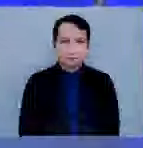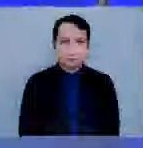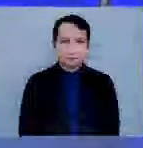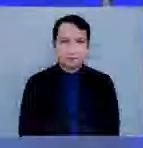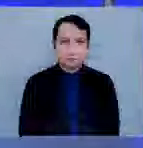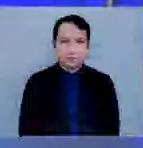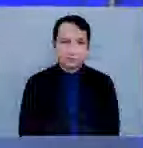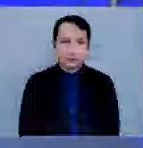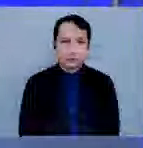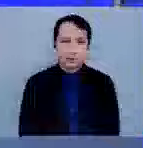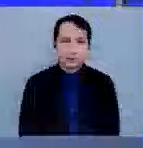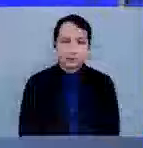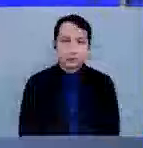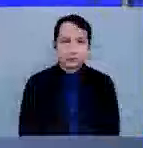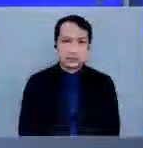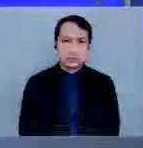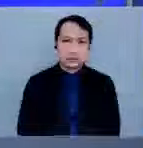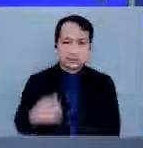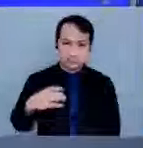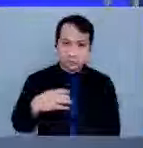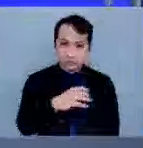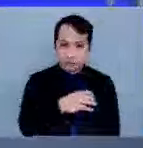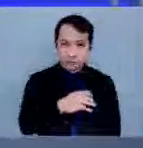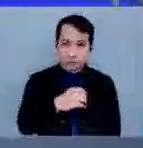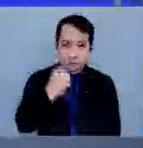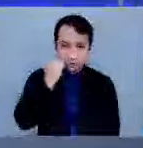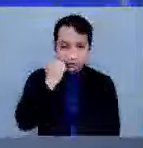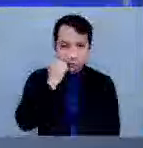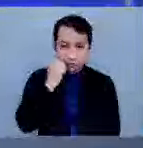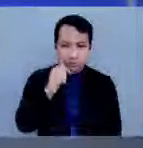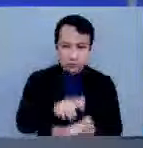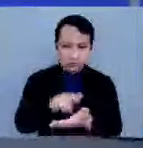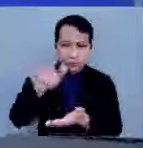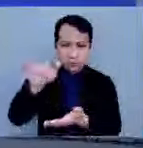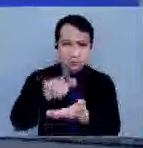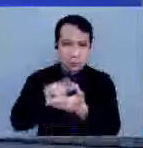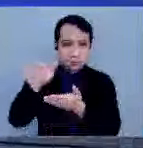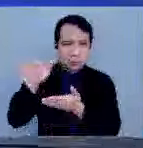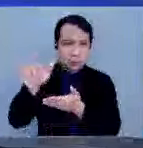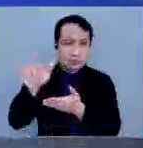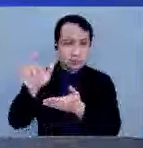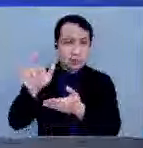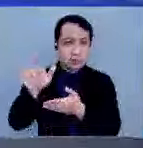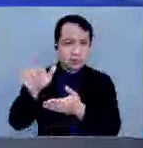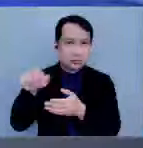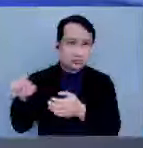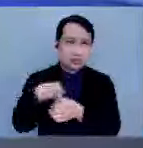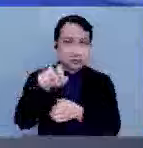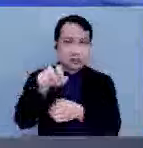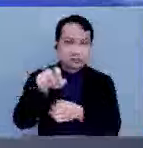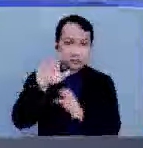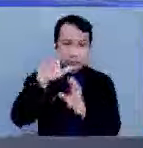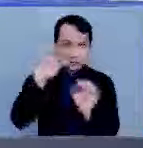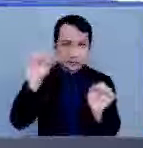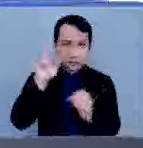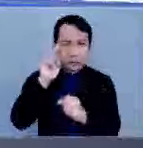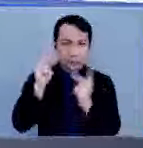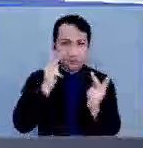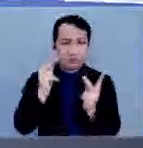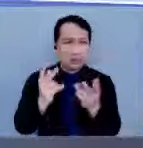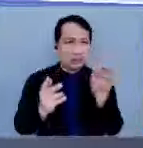Pinagtanggol naman ng ilang kongresista ang madalas sa pagbiyahe ni Pangulong Bongbong Marcos sa ibang bansa matapos batikusin ni dating Pangulong